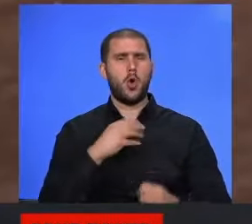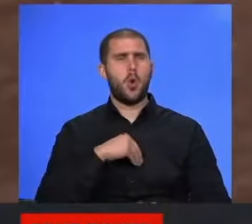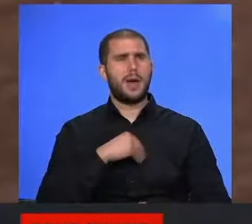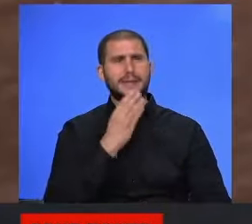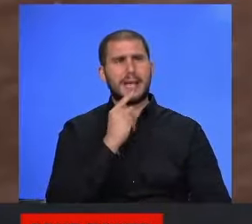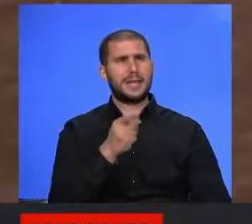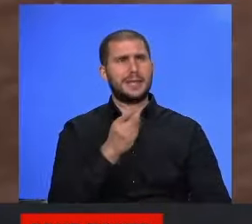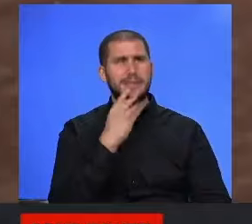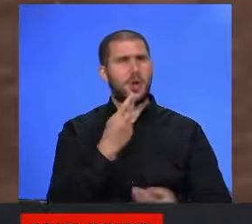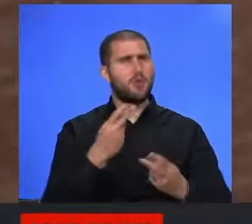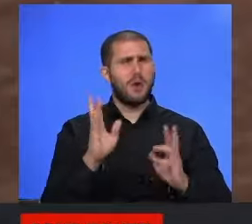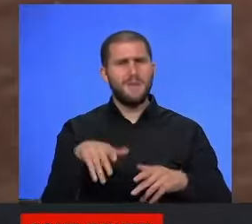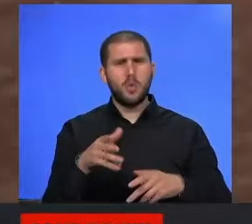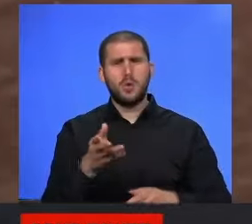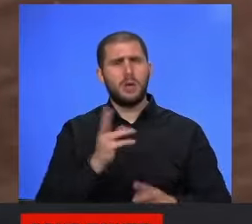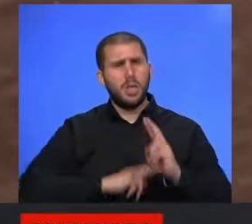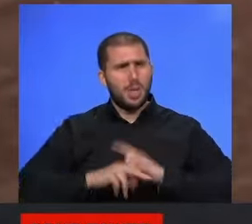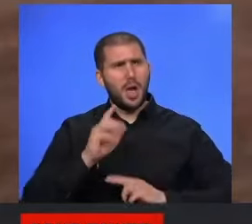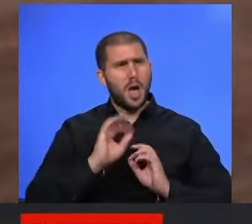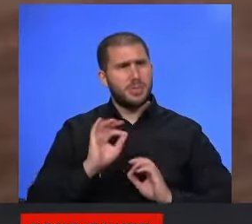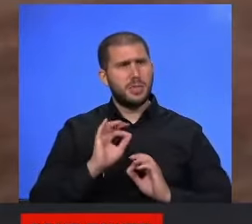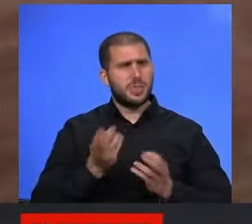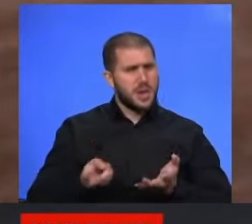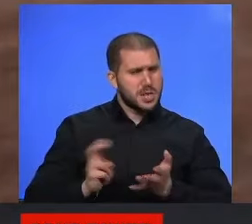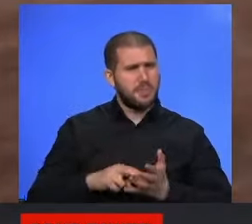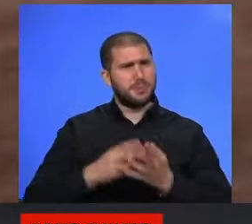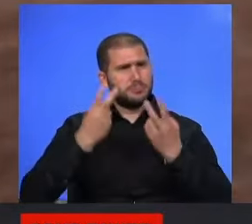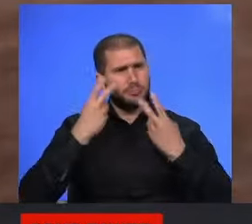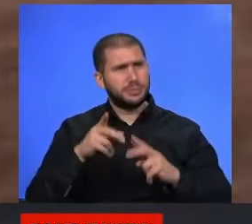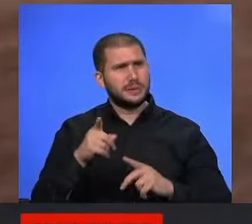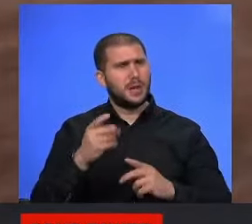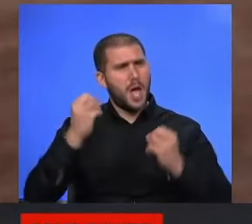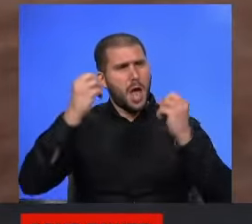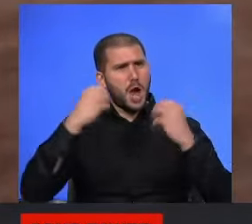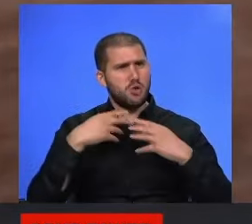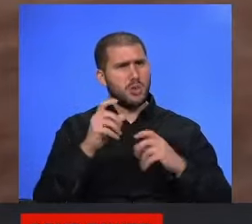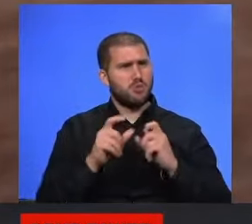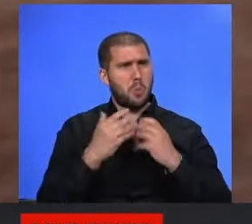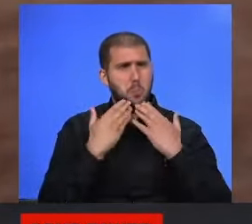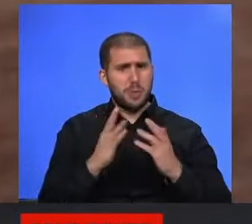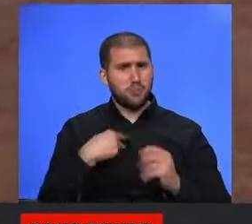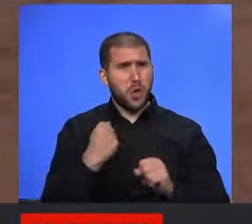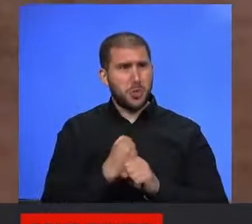no matter how much they're knocked down, they always get right back up. It inspires me. People say thank you to me for what I'm